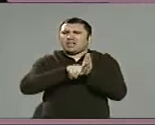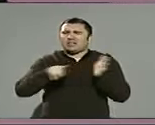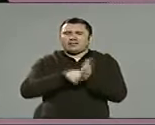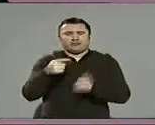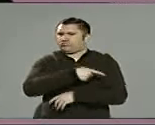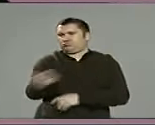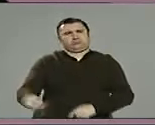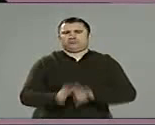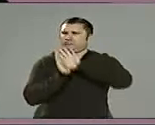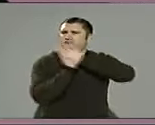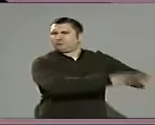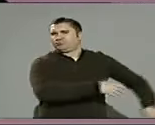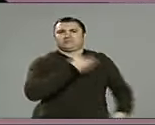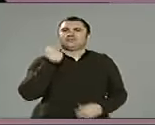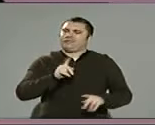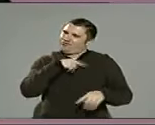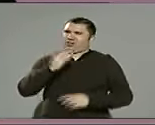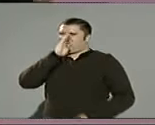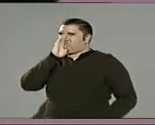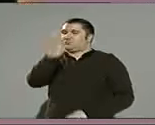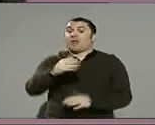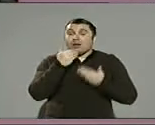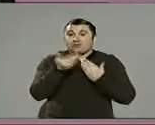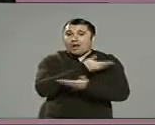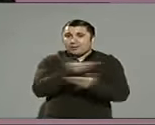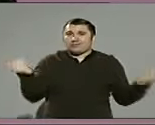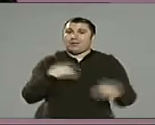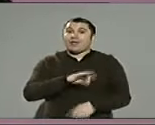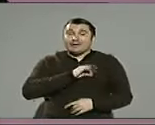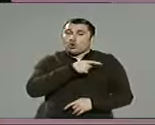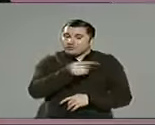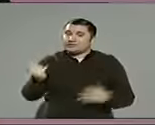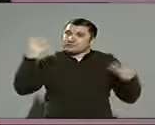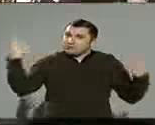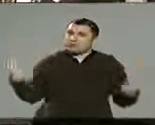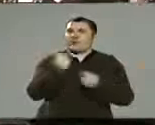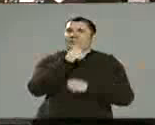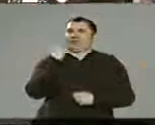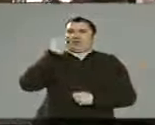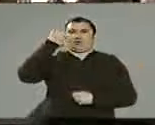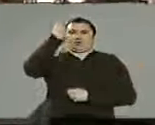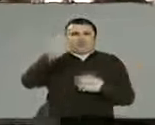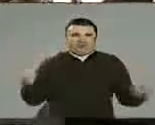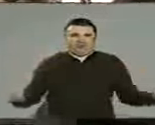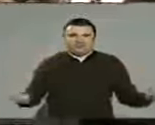wir besonders danken, liebe Genossinnen und Genossen. Die haben das geschafft, was uns hier gelungen ist.